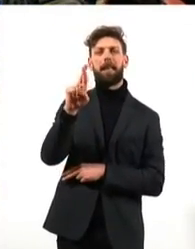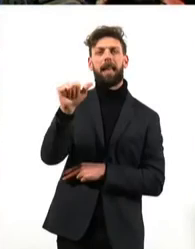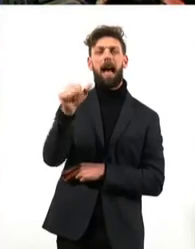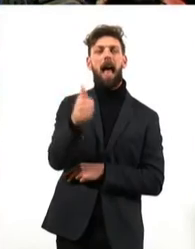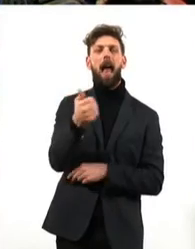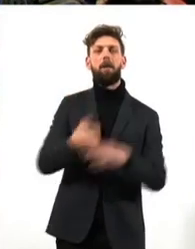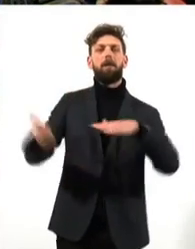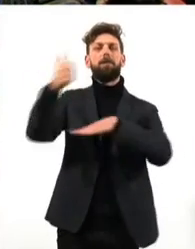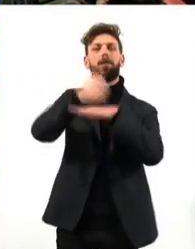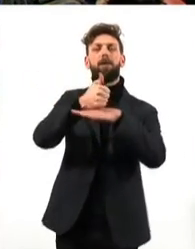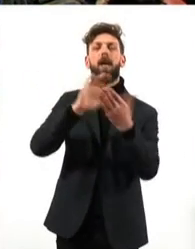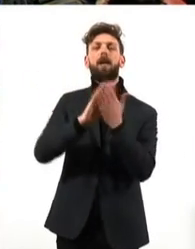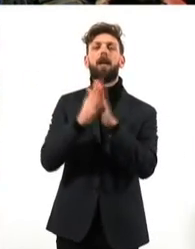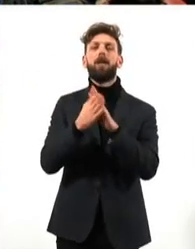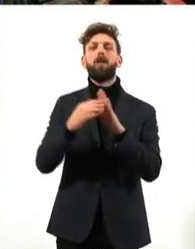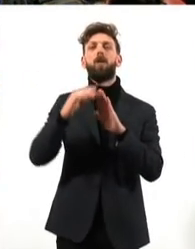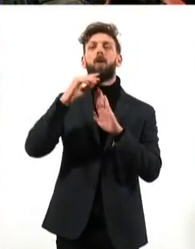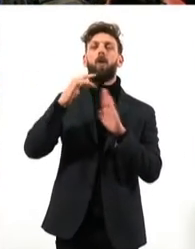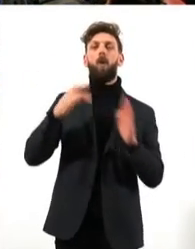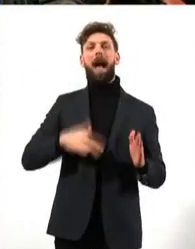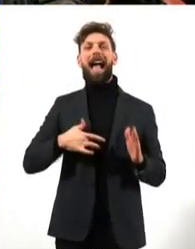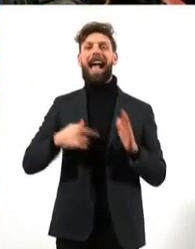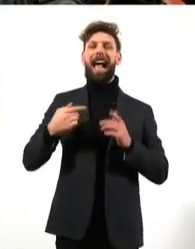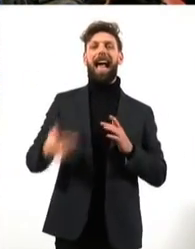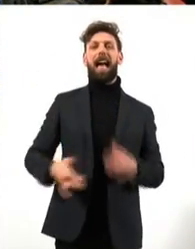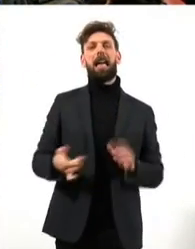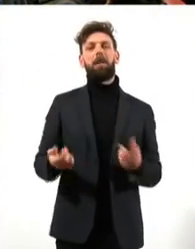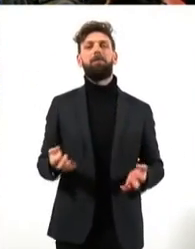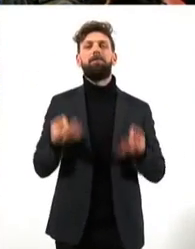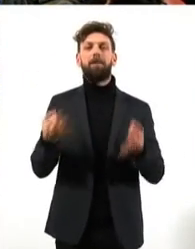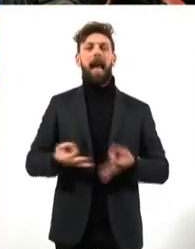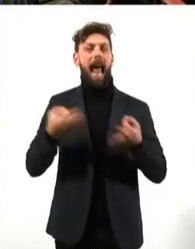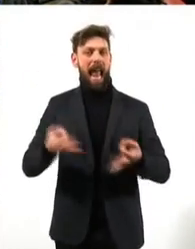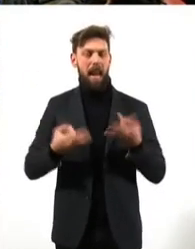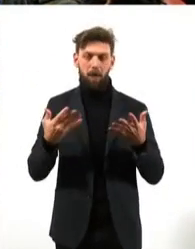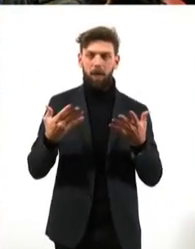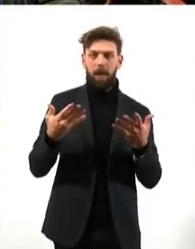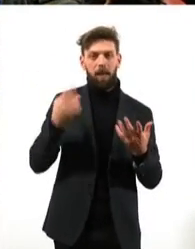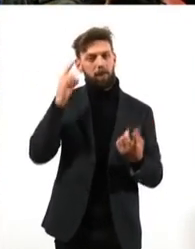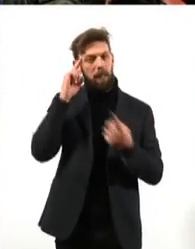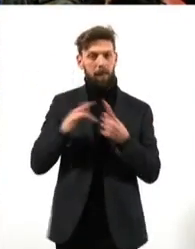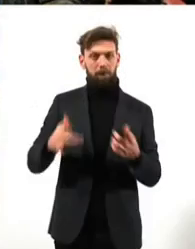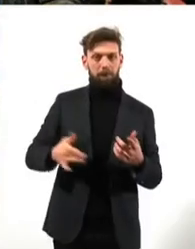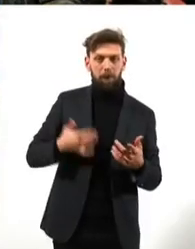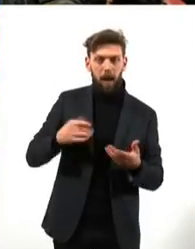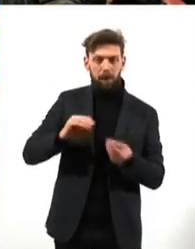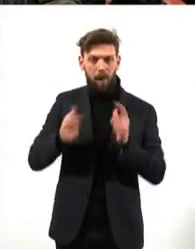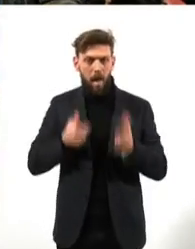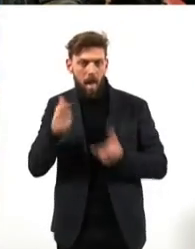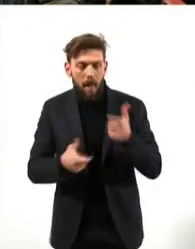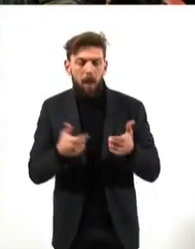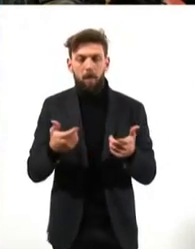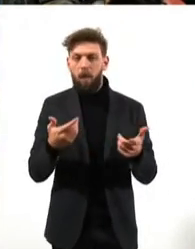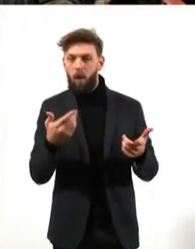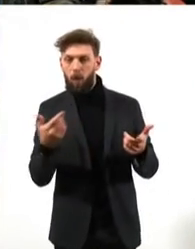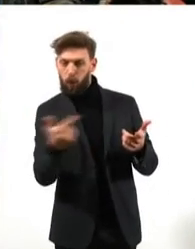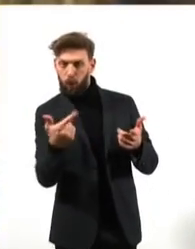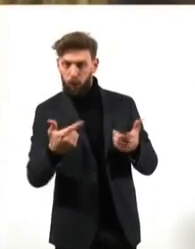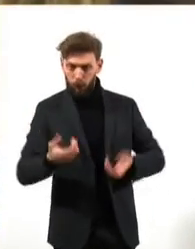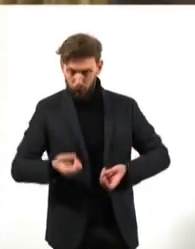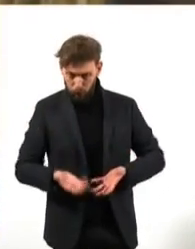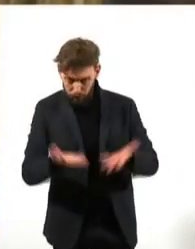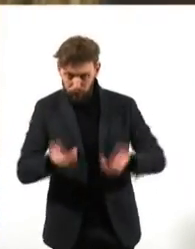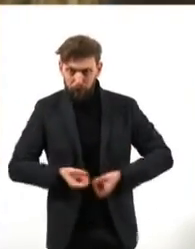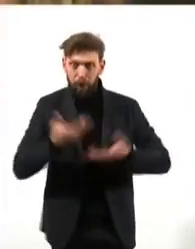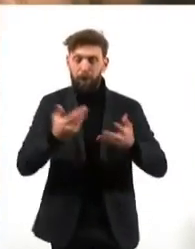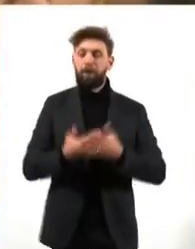qui s'appelle Règles élémentaires sur ces sujets de précarité menstruelle. Tu es venue accompagner. Je vous laisse la parole à toutes les deux pour nous en parler.